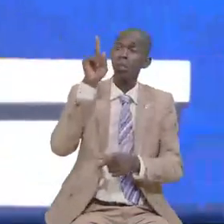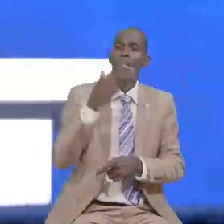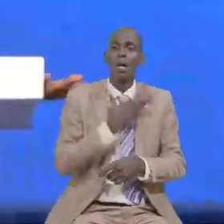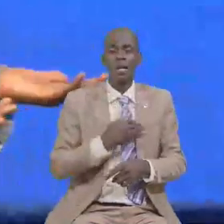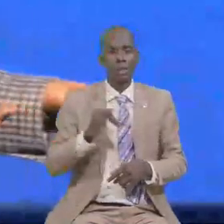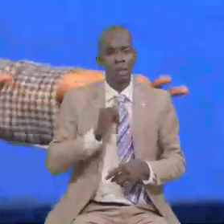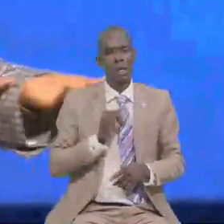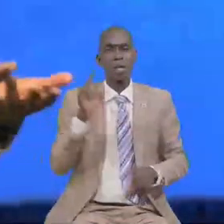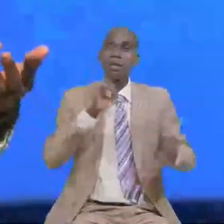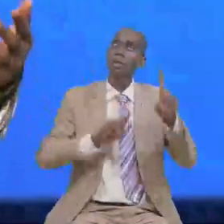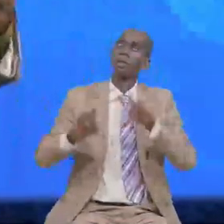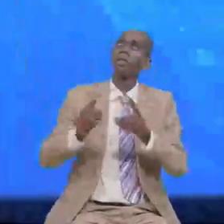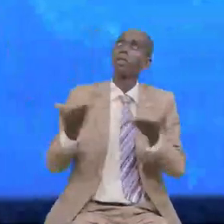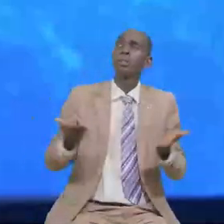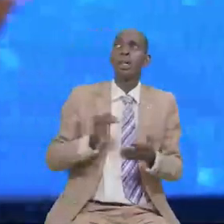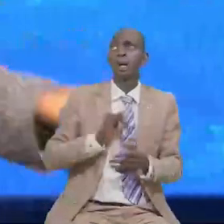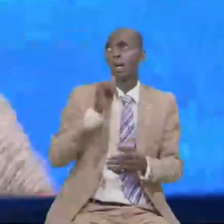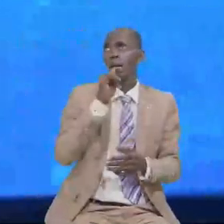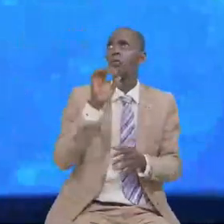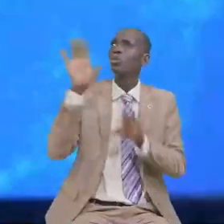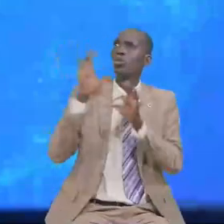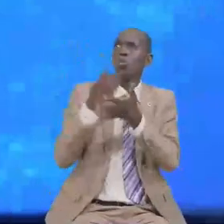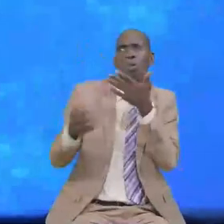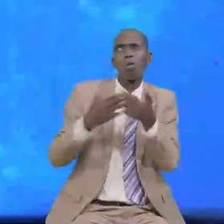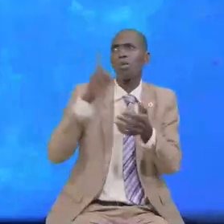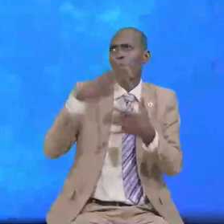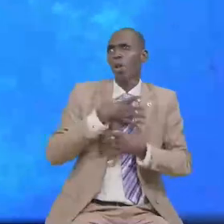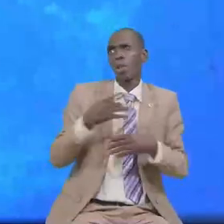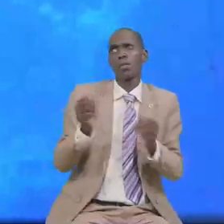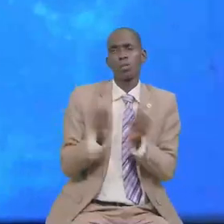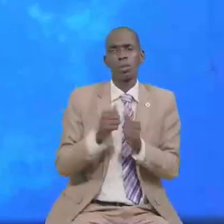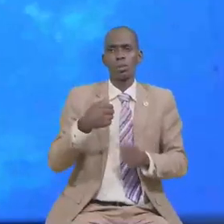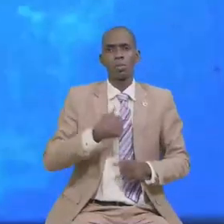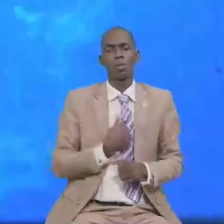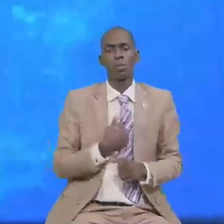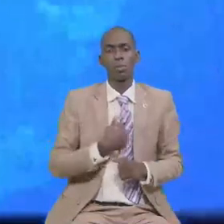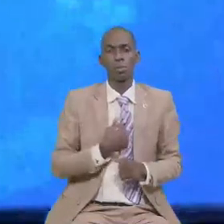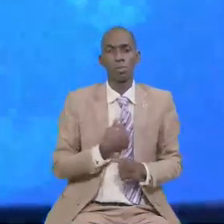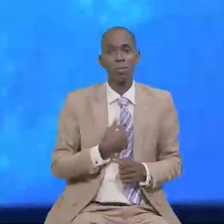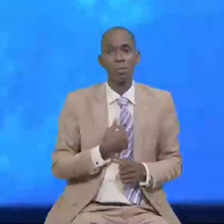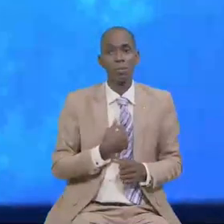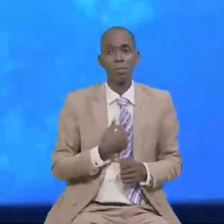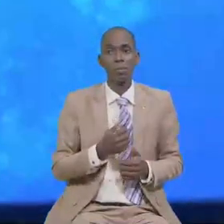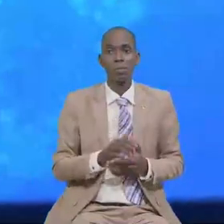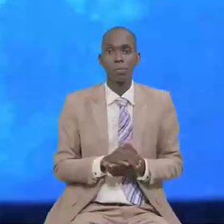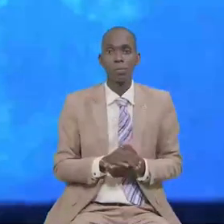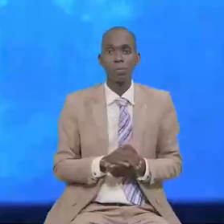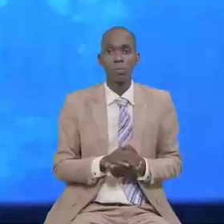je lui dis, me voici, fais tout ce qui te semble bon avec